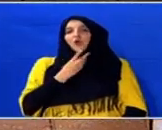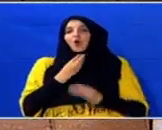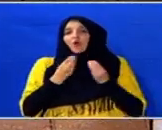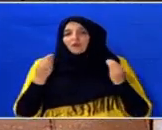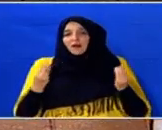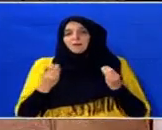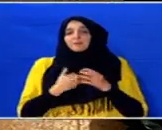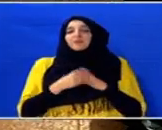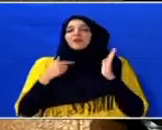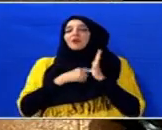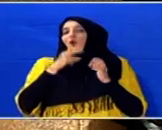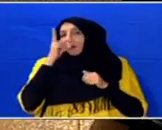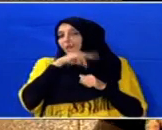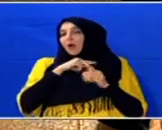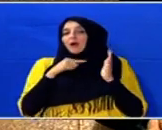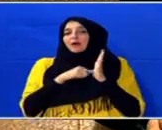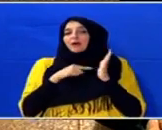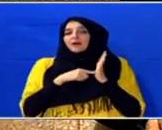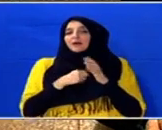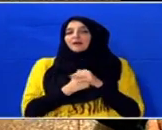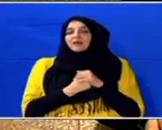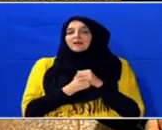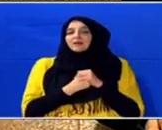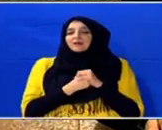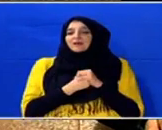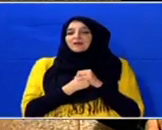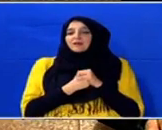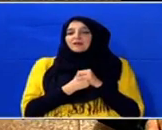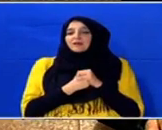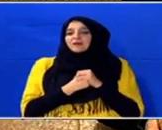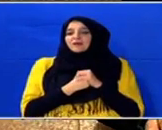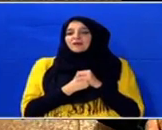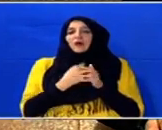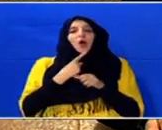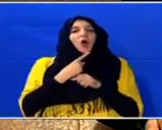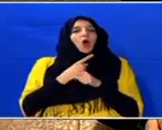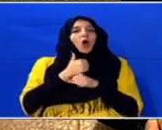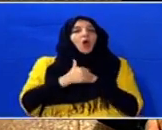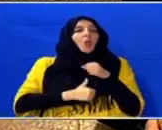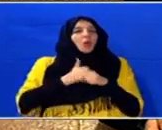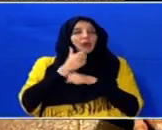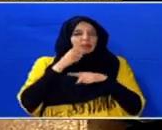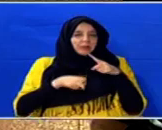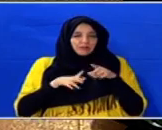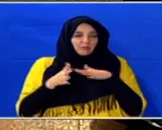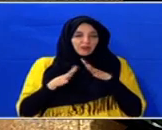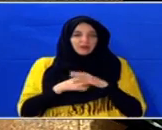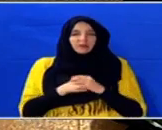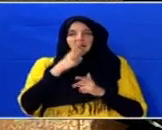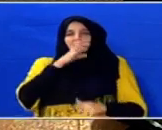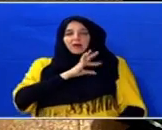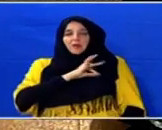توفى الله يرحمه؟ شحال عنده من يتوفى الله يرحمه؟ ما عنده عام وشي، عام ونص. الله يرحمه.